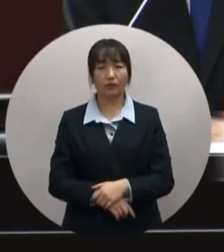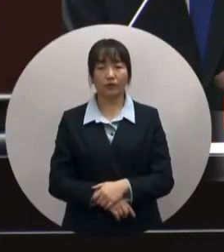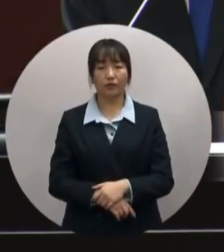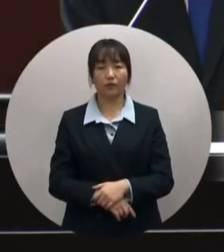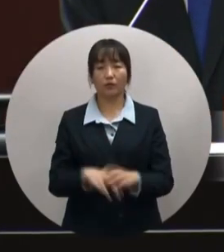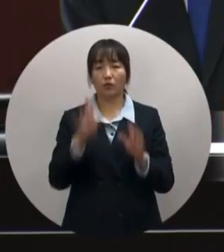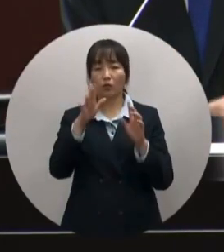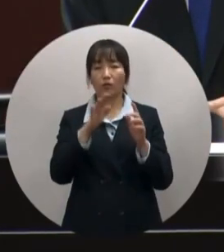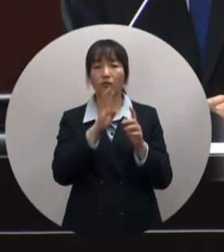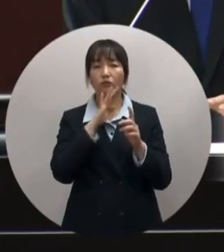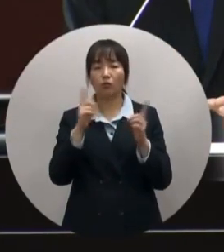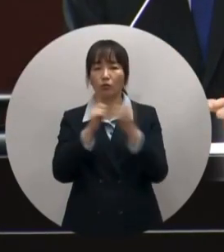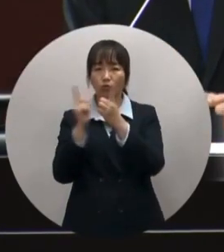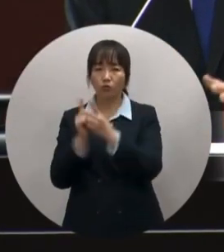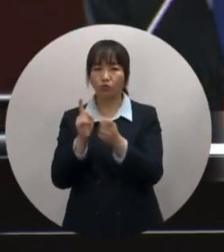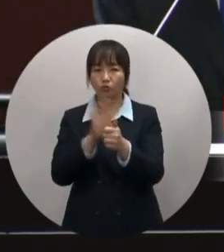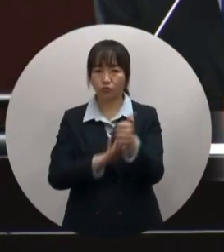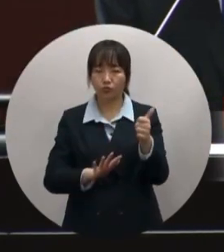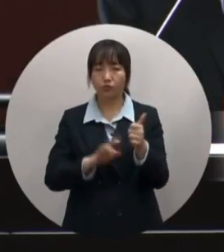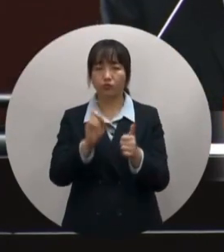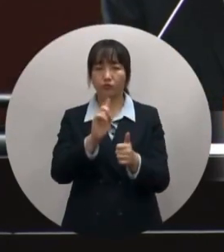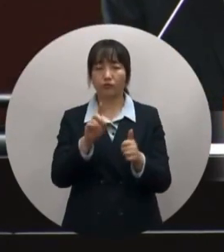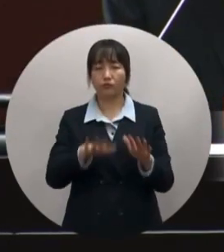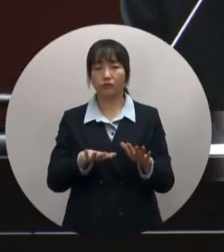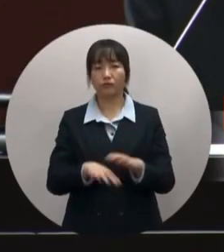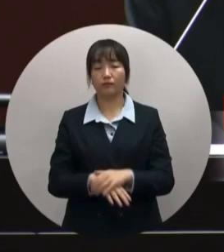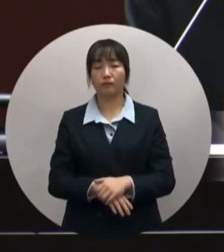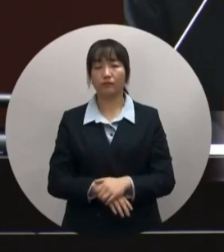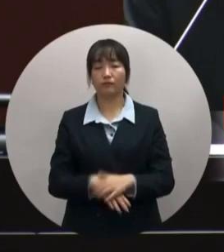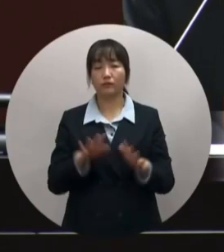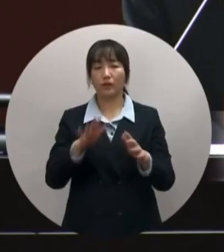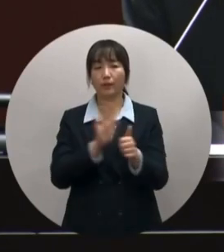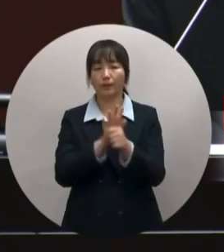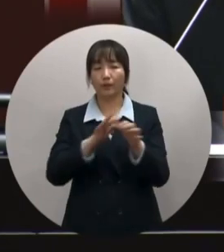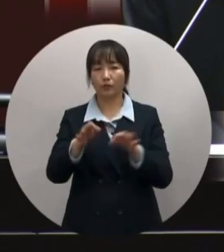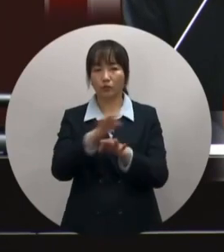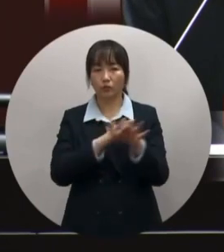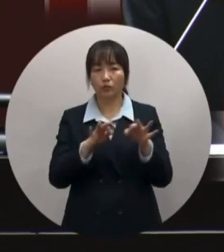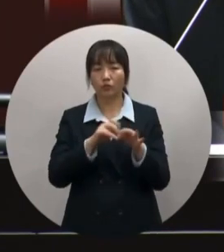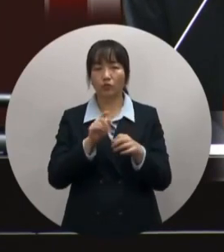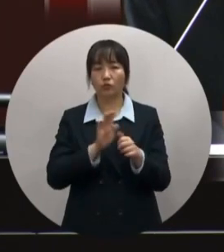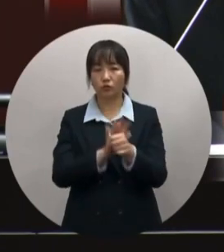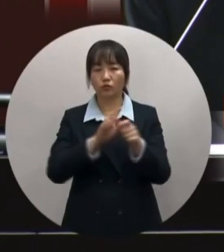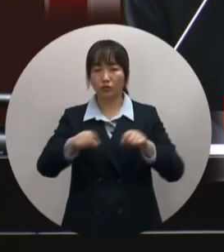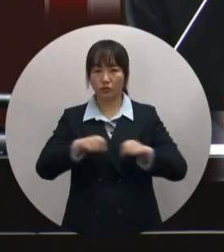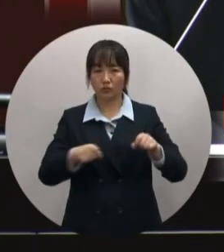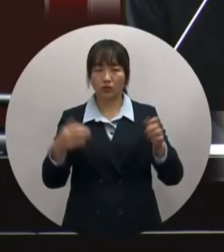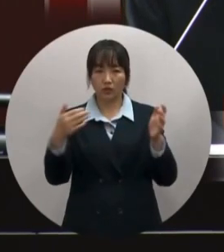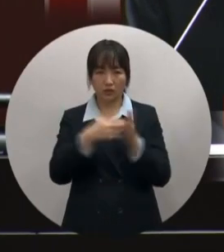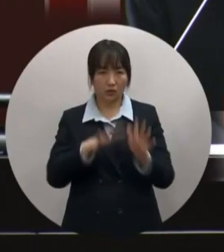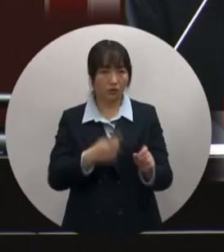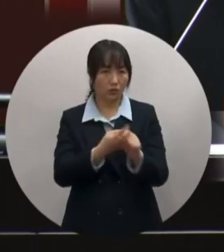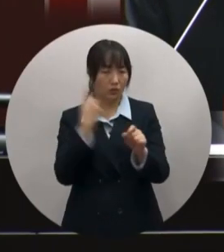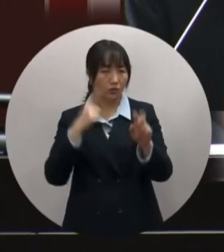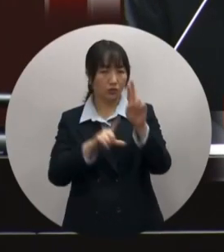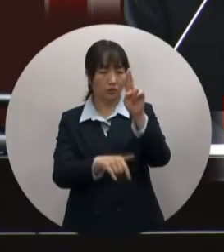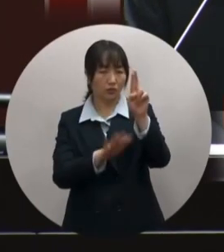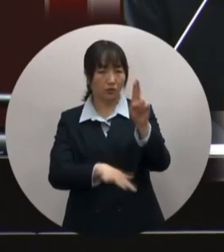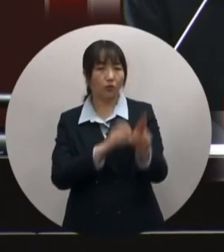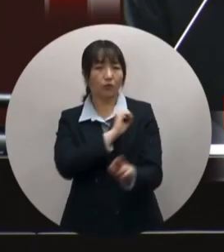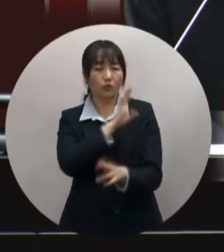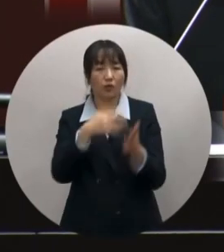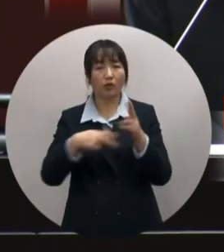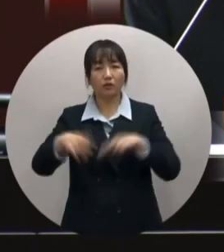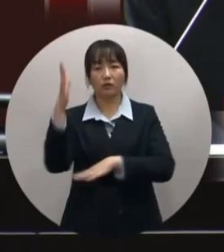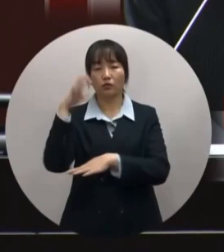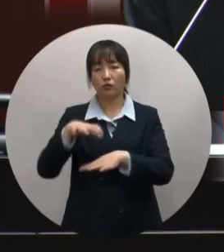相關行業受的影響我們現在紓困振興方案本來到去年底結束那現在行